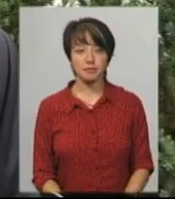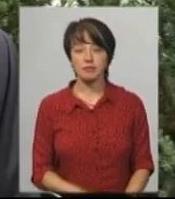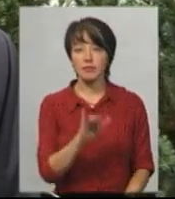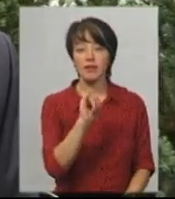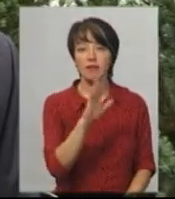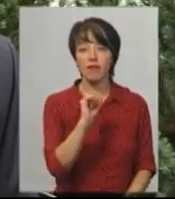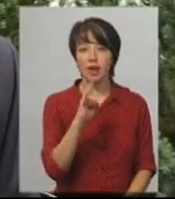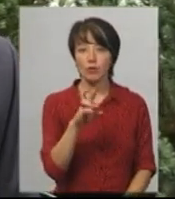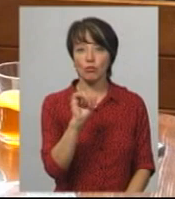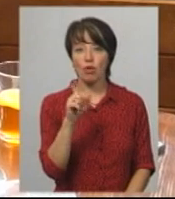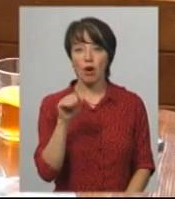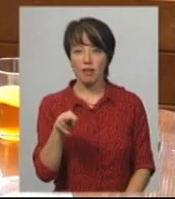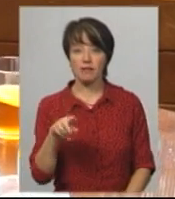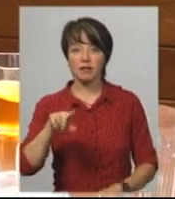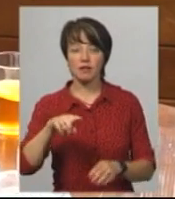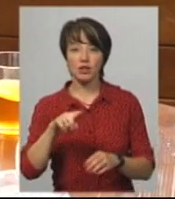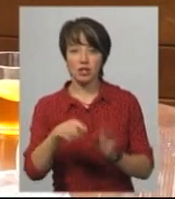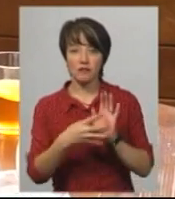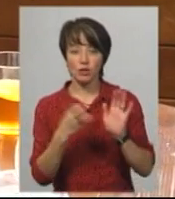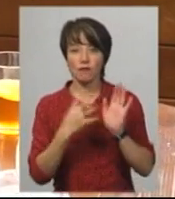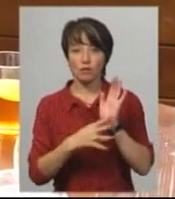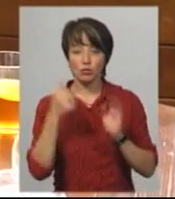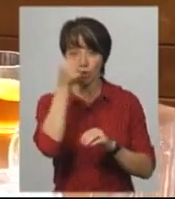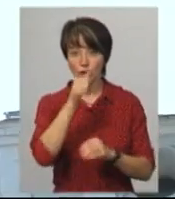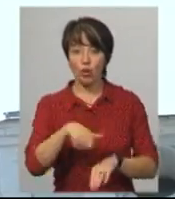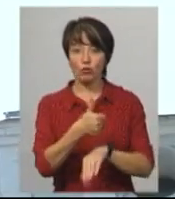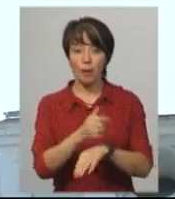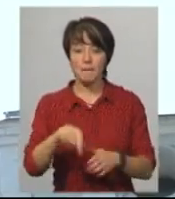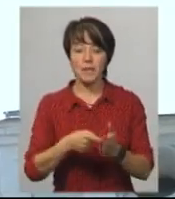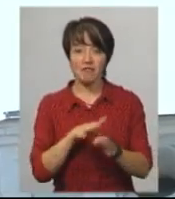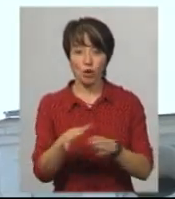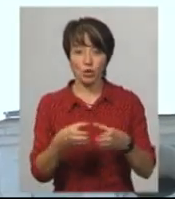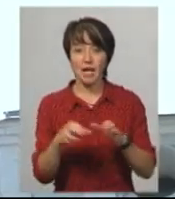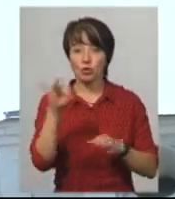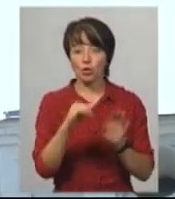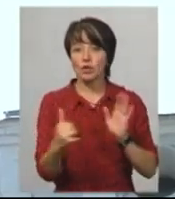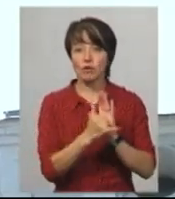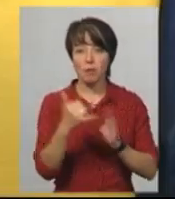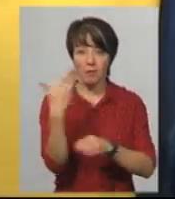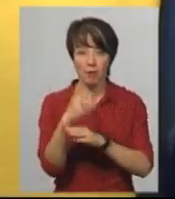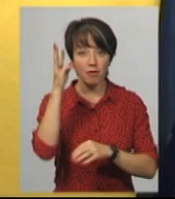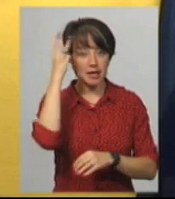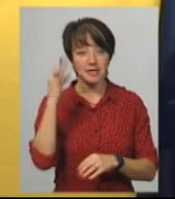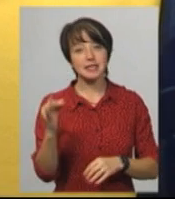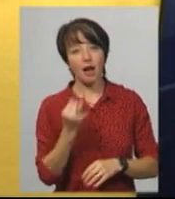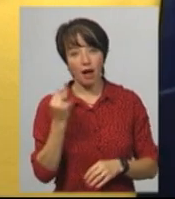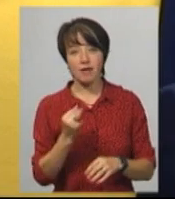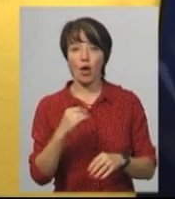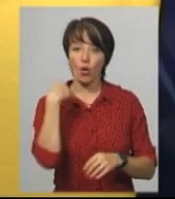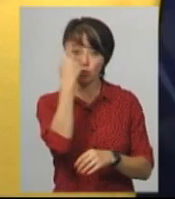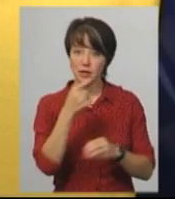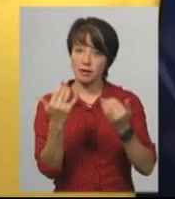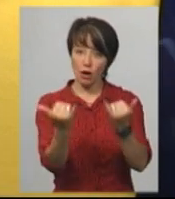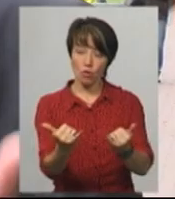котрий у 1990 році очолював Хмельницький міськвиконком, каже, історія встановлення прапора у Хмельницькому цікава і особисто для